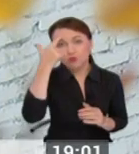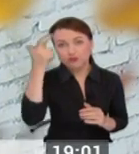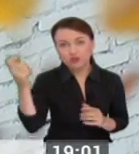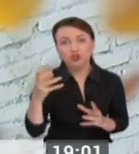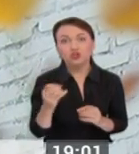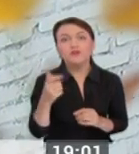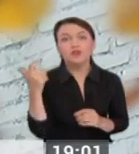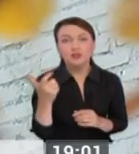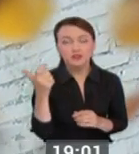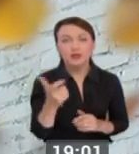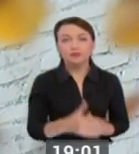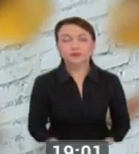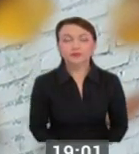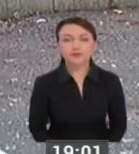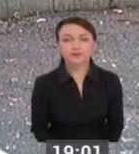й власникам.